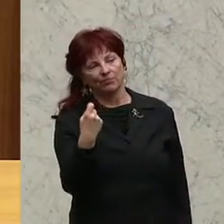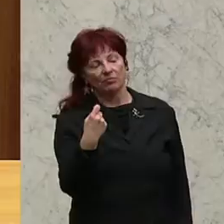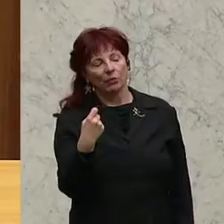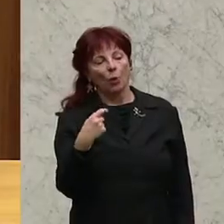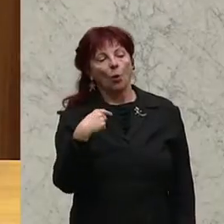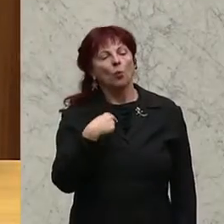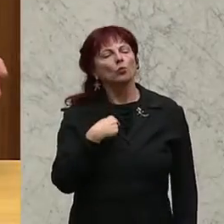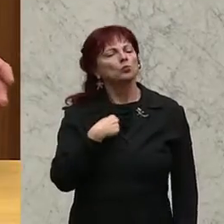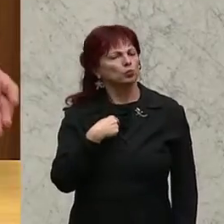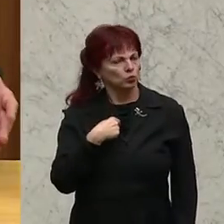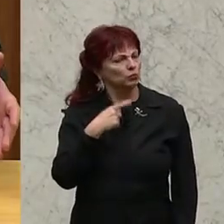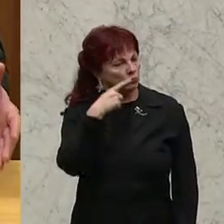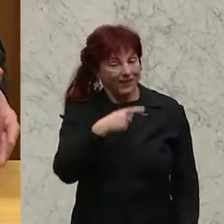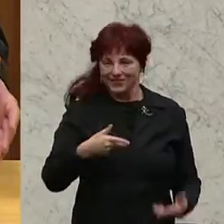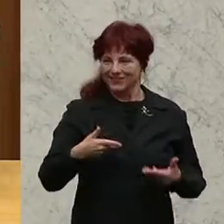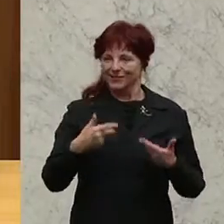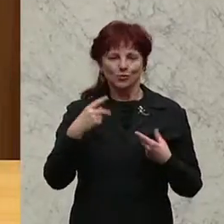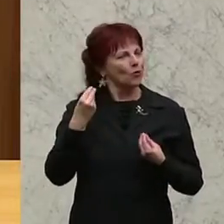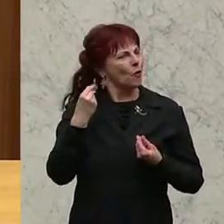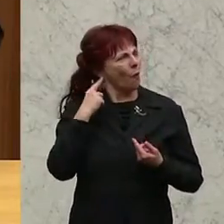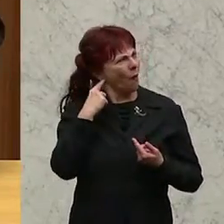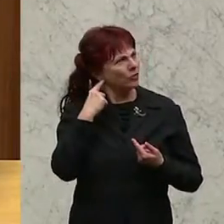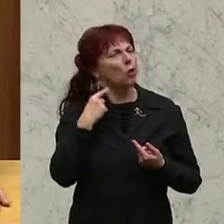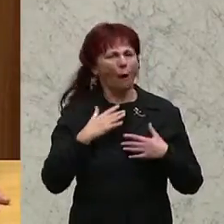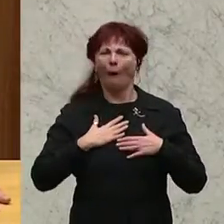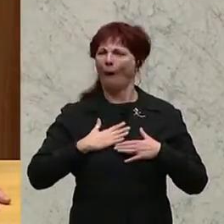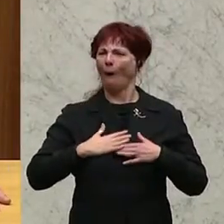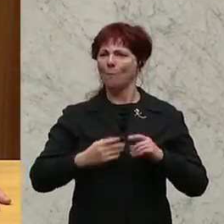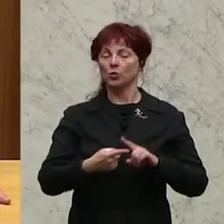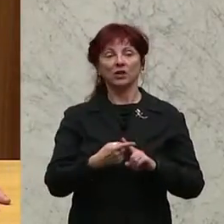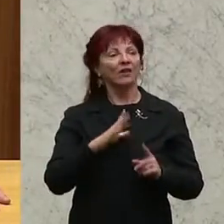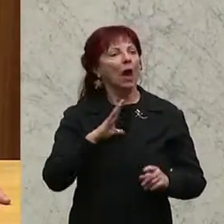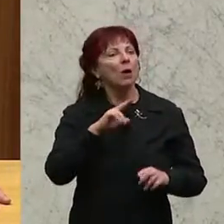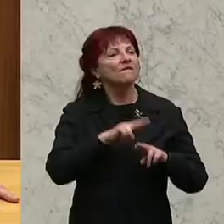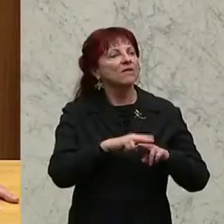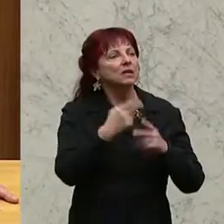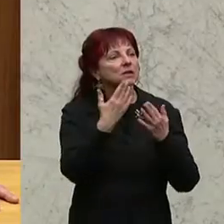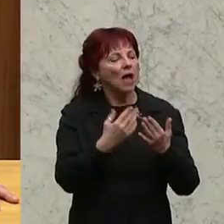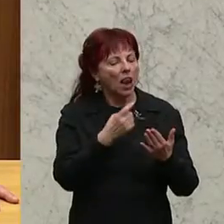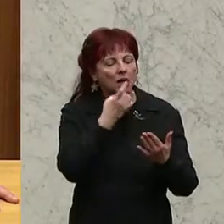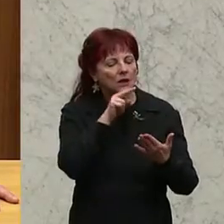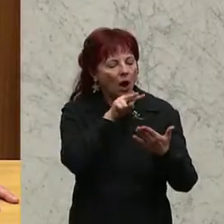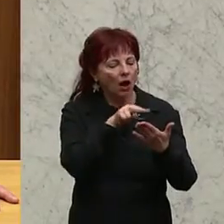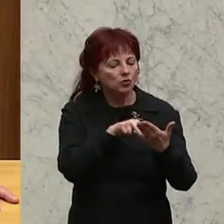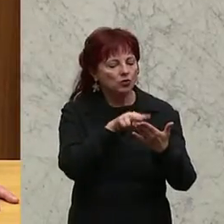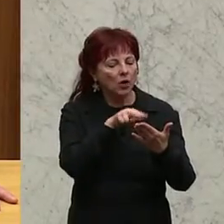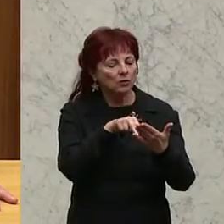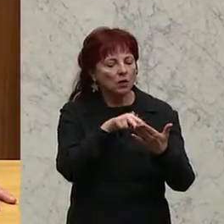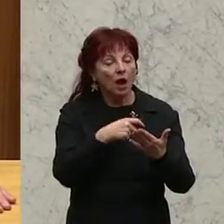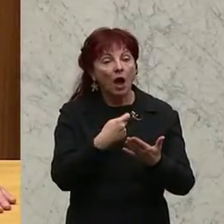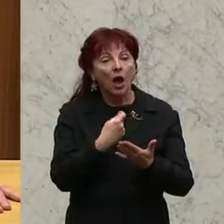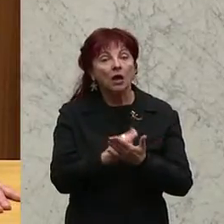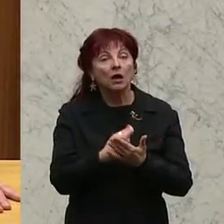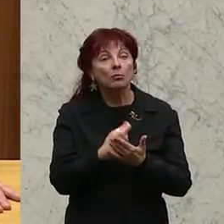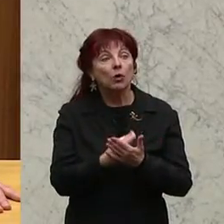sozusagen jetzt einmal vordergründig sehr erfreulich. Wenn man sich aber diese Zahlen genauer anschaut, dann merkt man, dass bei den Gebühren um